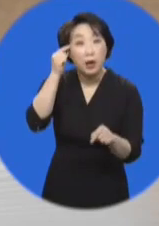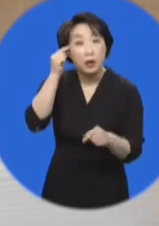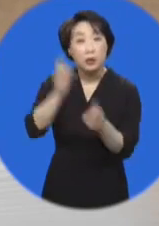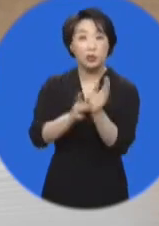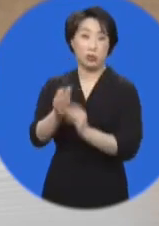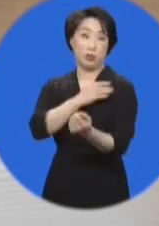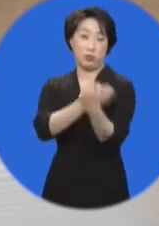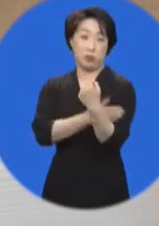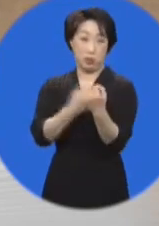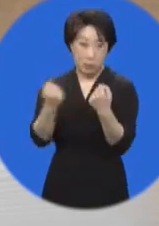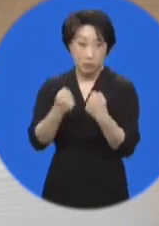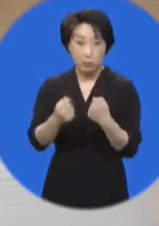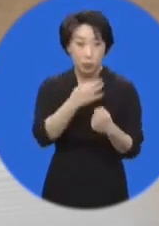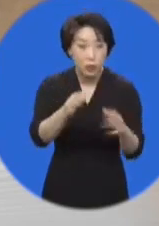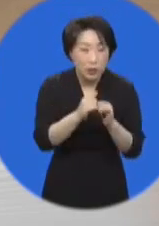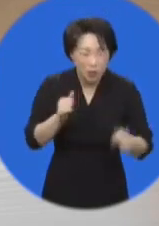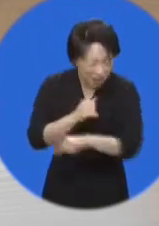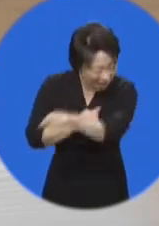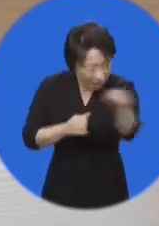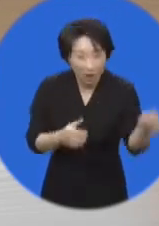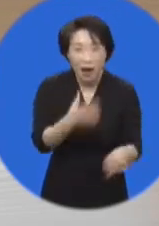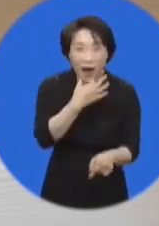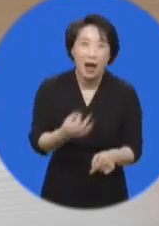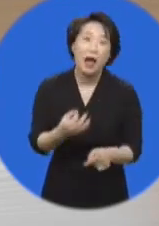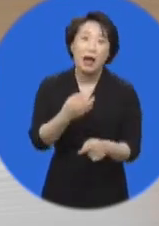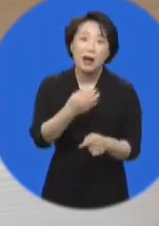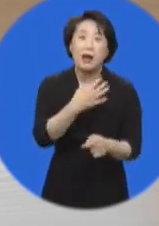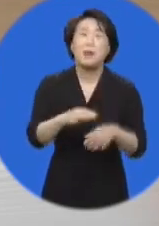힘으로 불행한 자를 행복하게 만든